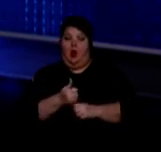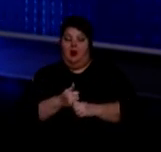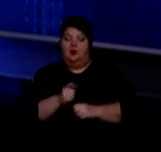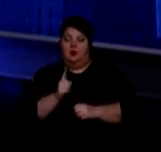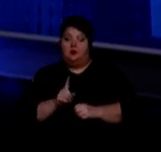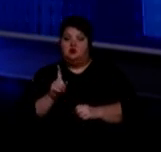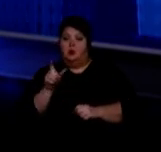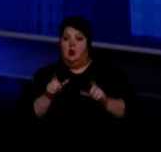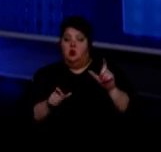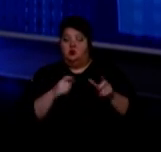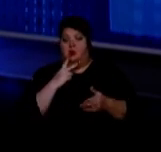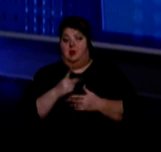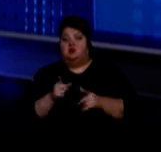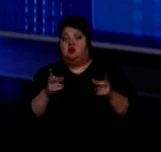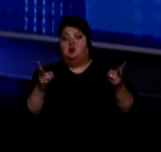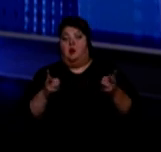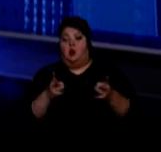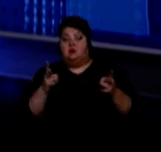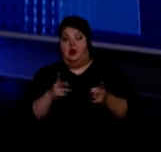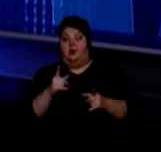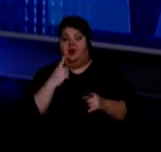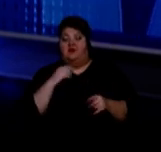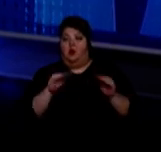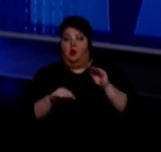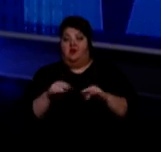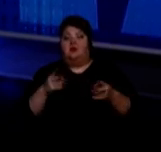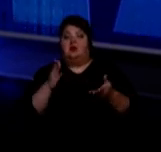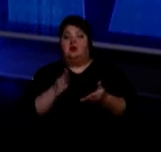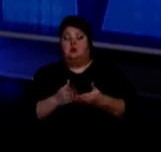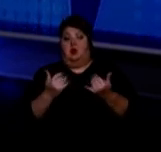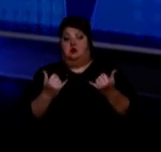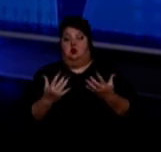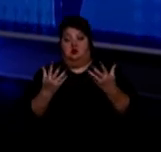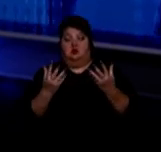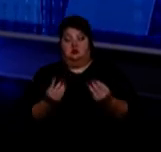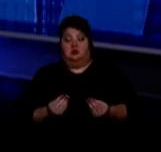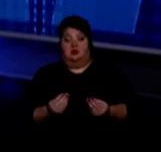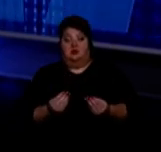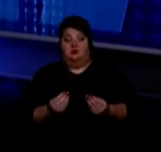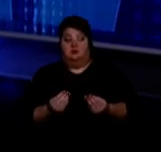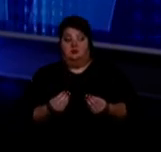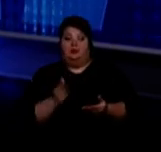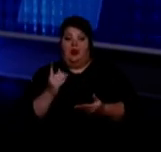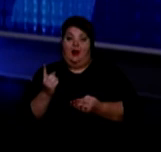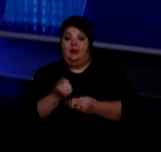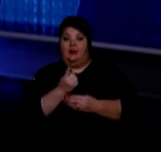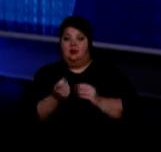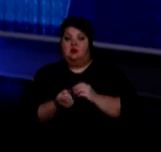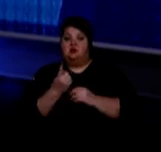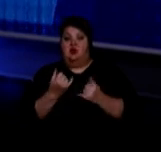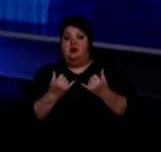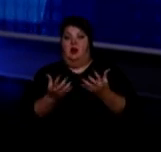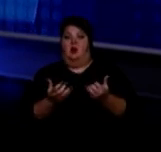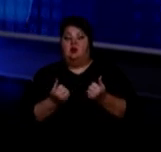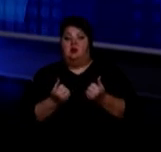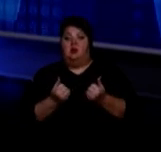люди бачили, що потреба в компонентах крові існує, тому що на сьогоднішній день єдине джерело для отримання